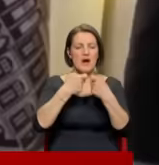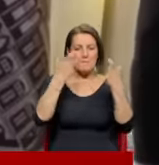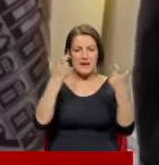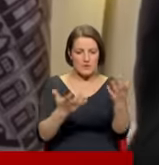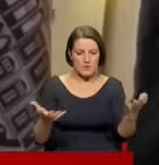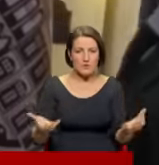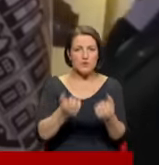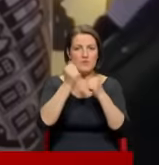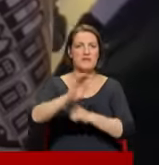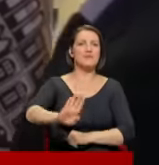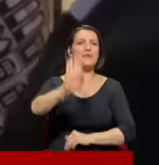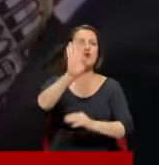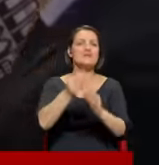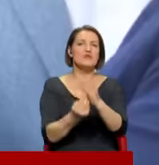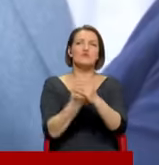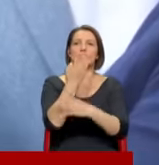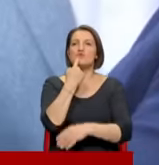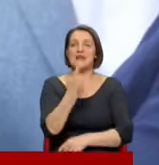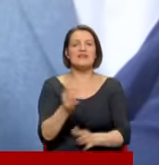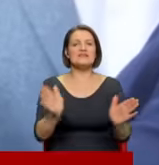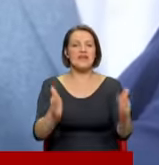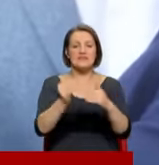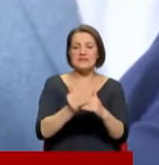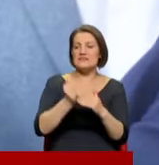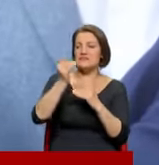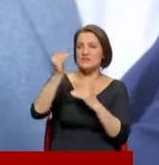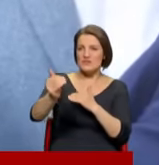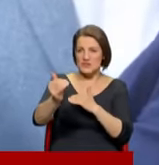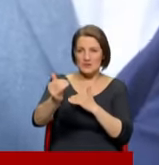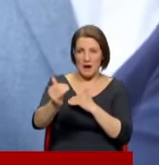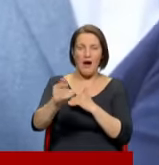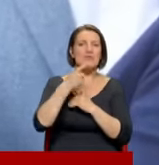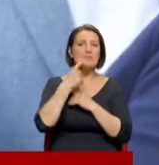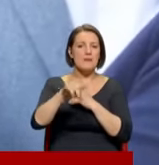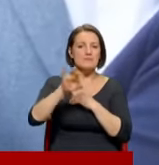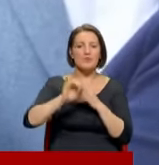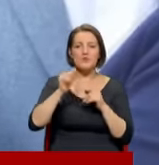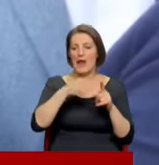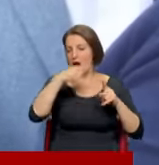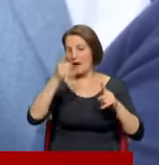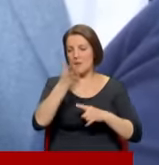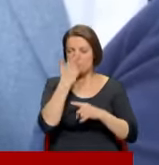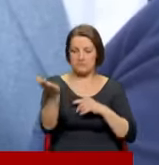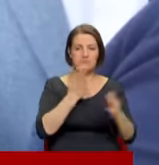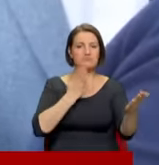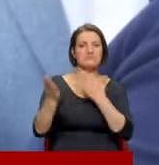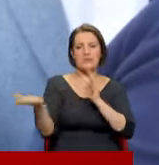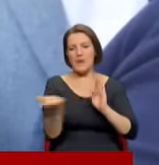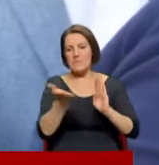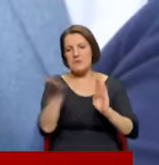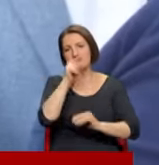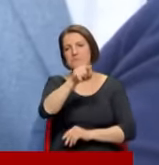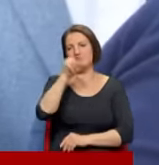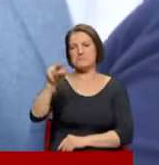kurtulmuş, demokrasiyle kurulmuştur dedi. Sandık dışını çare göstermek, bugüne kadar önüne gelen herkese darbeci